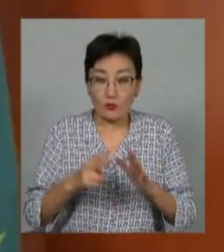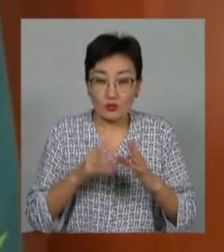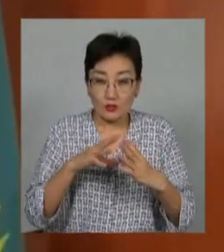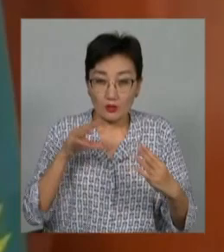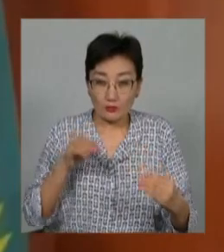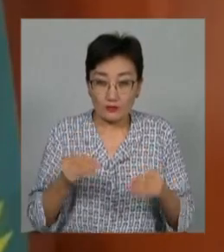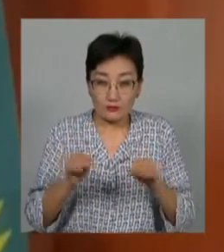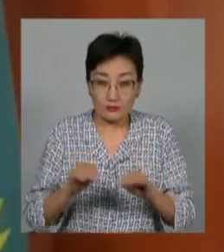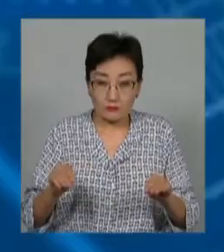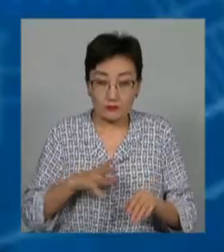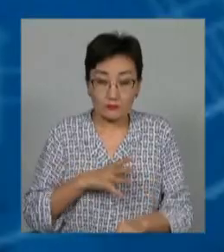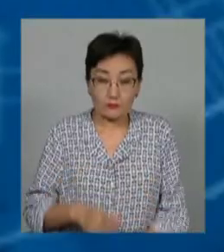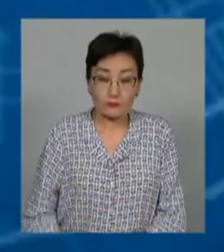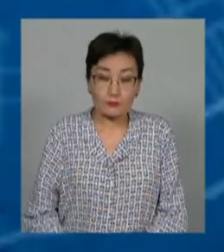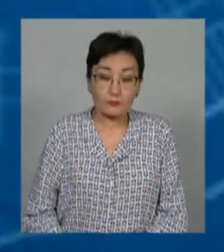орналастырды.